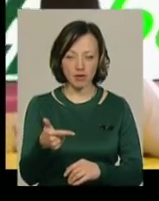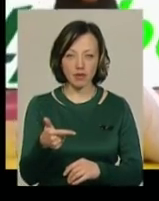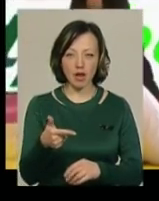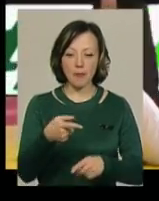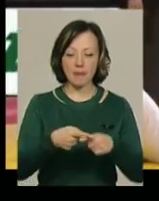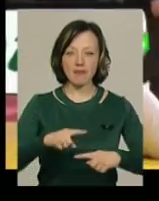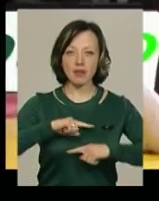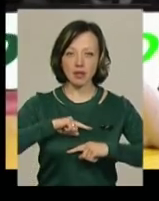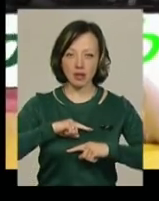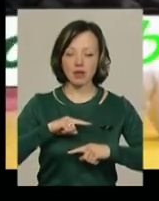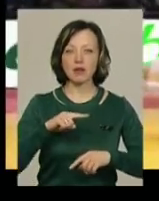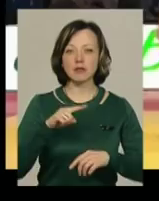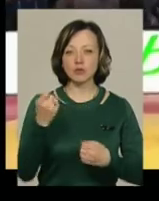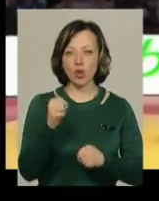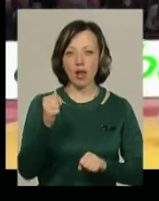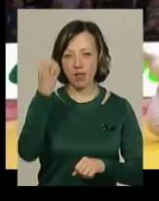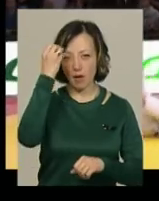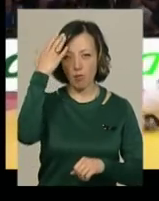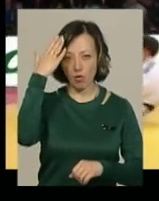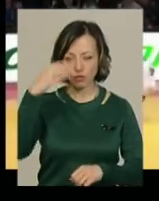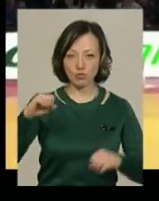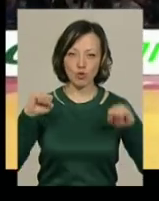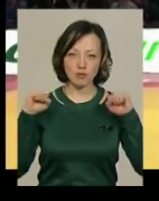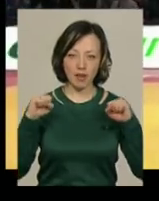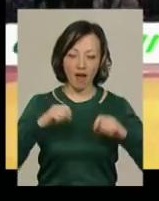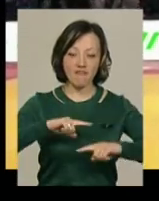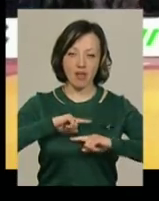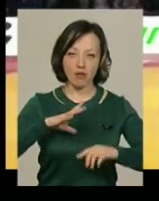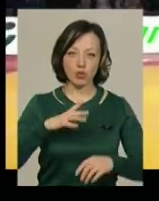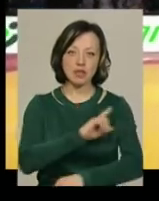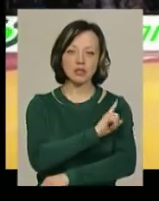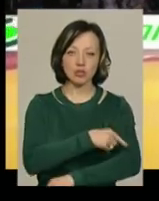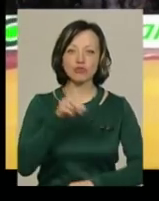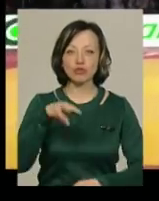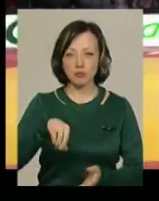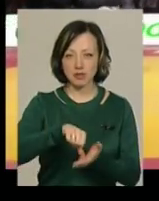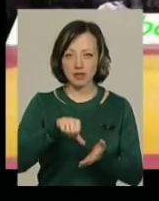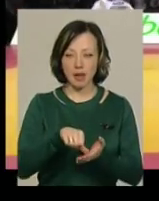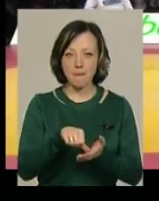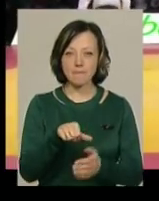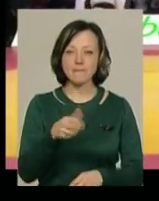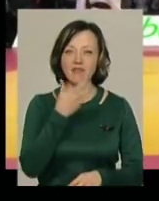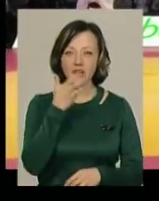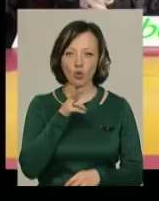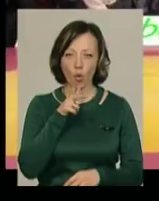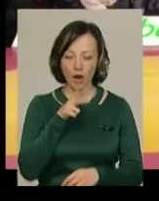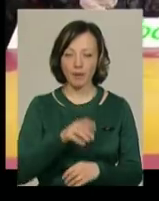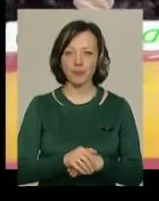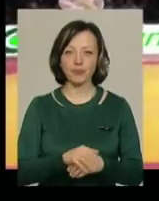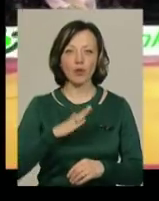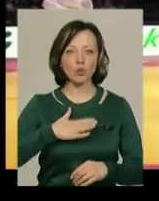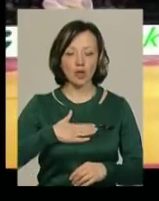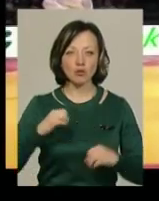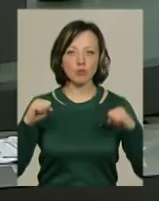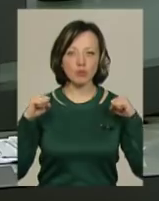У півфіналі Дар'я Білодід здолала японську дзюдоїстку, а у фіналі була сильнішою за представницю Південної Кореї. До слова, у нашої